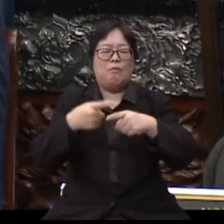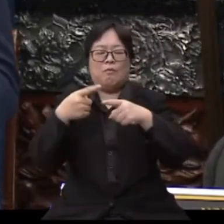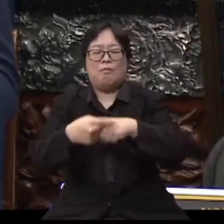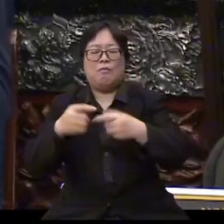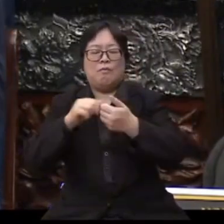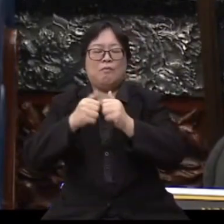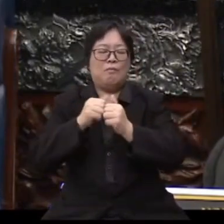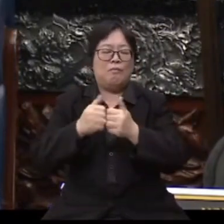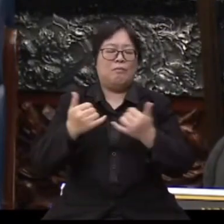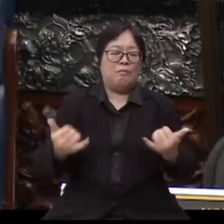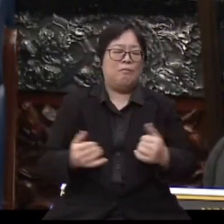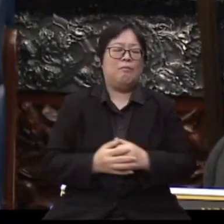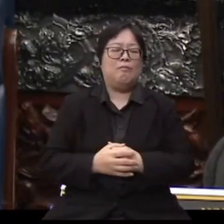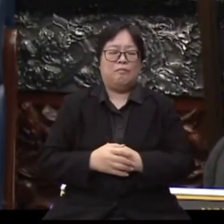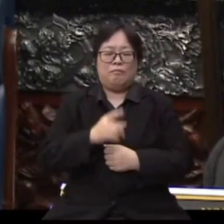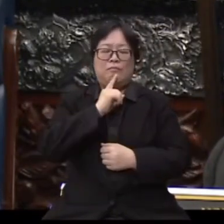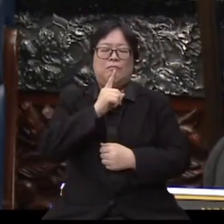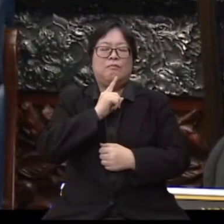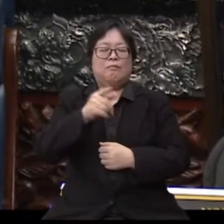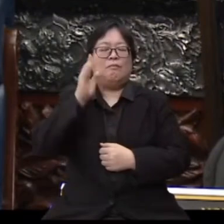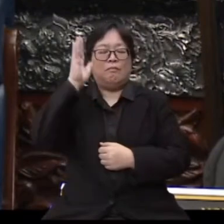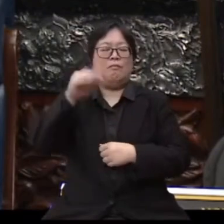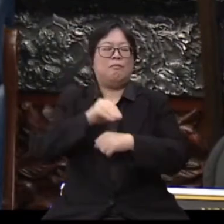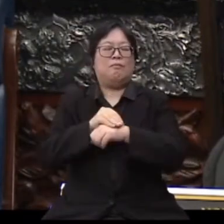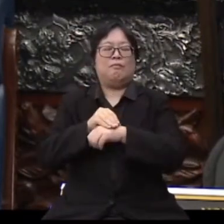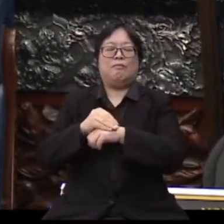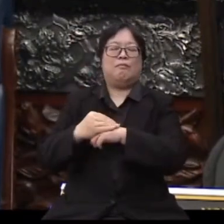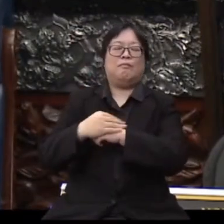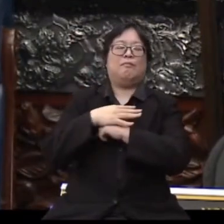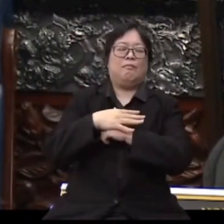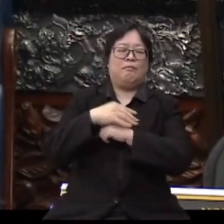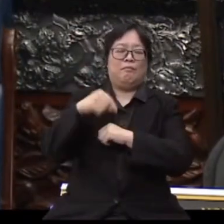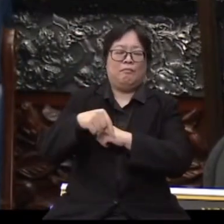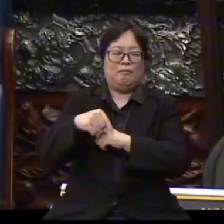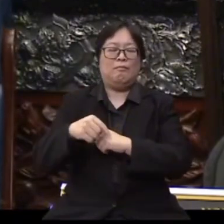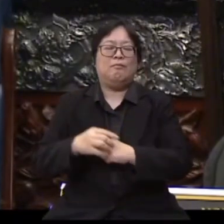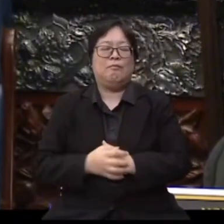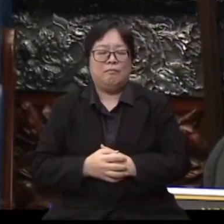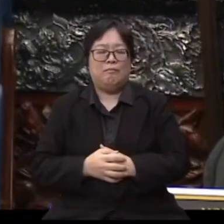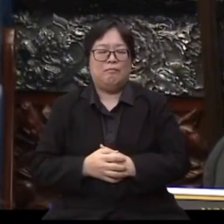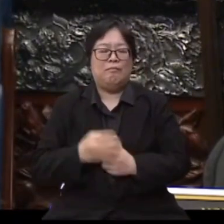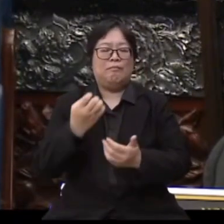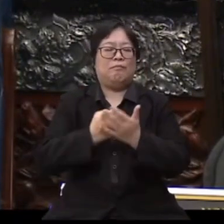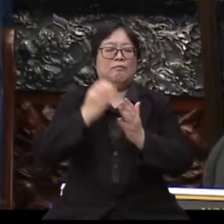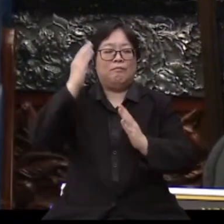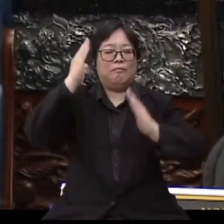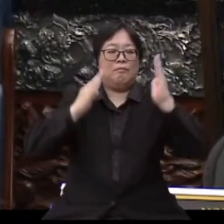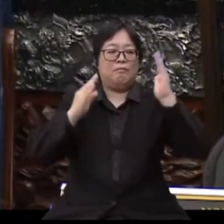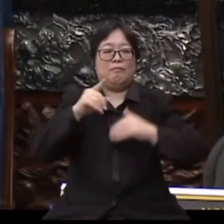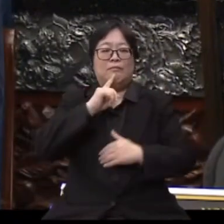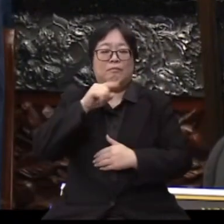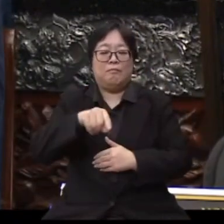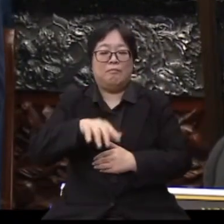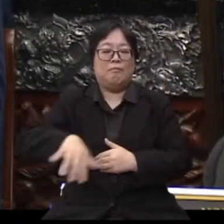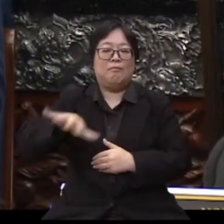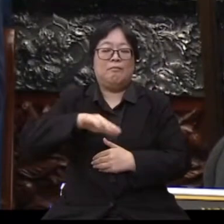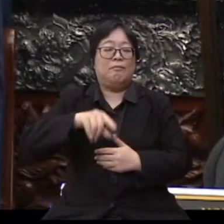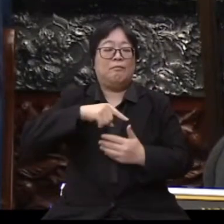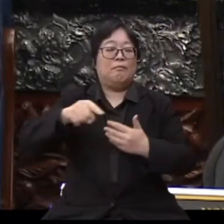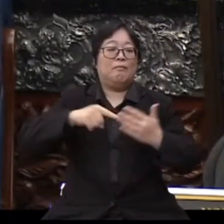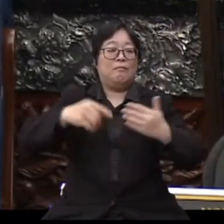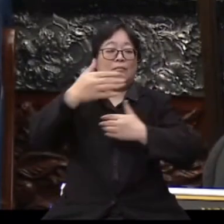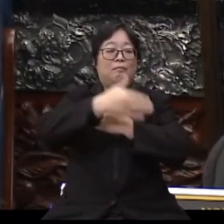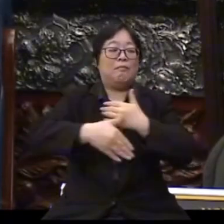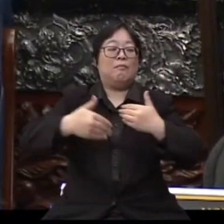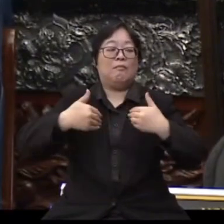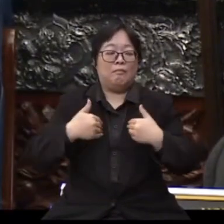sedang berlaku, ia sudah tentu akan ada kesan kepada prestasi semasa ekonomi negara yang merupakan antara negara